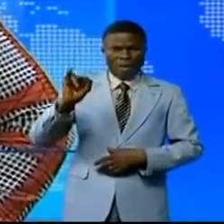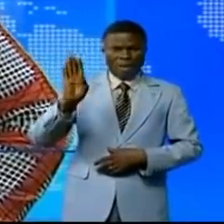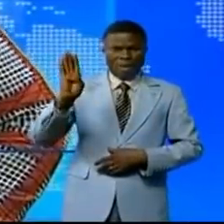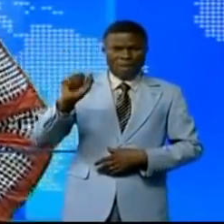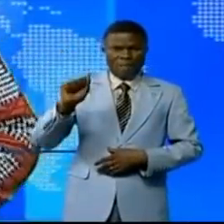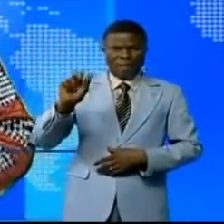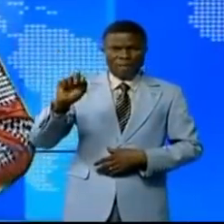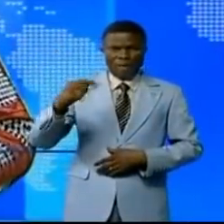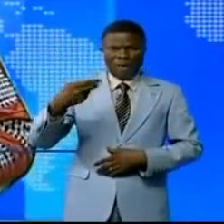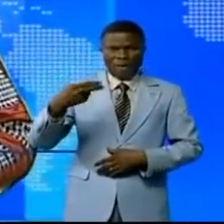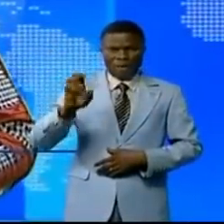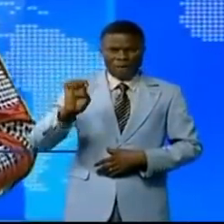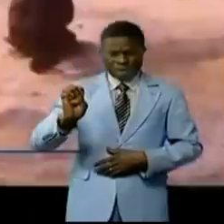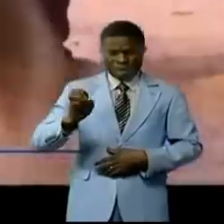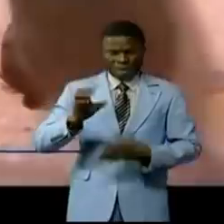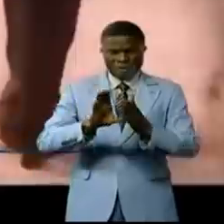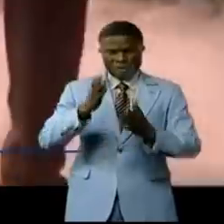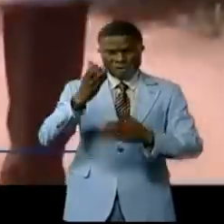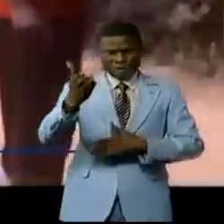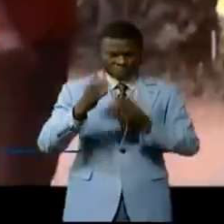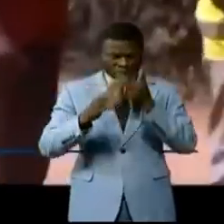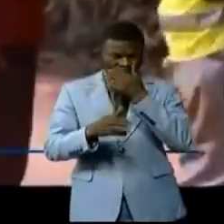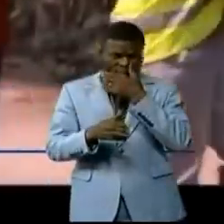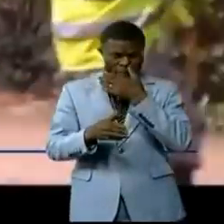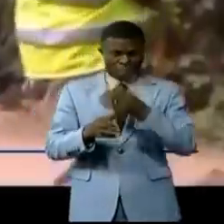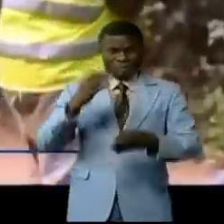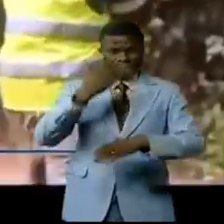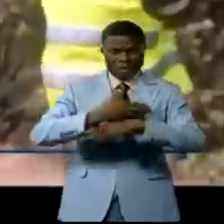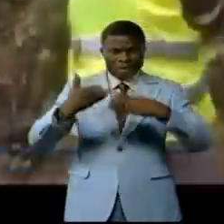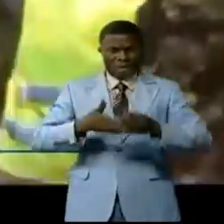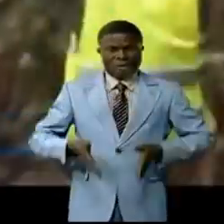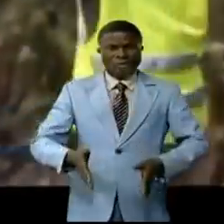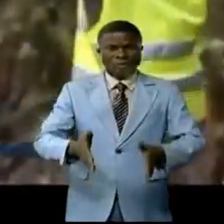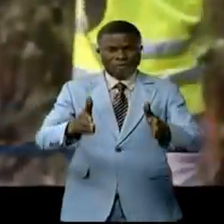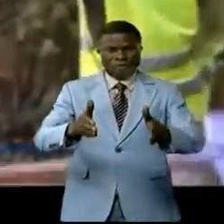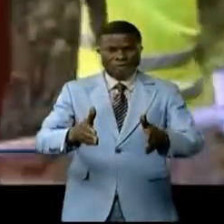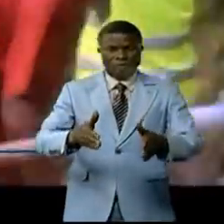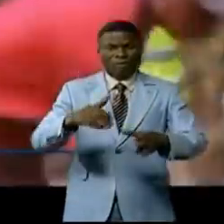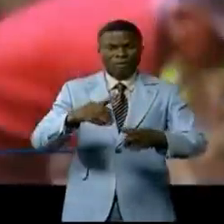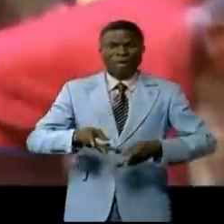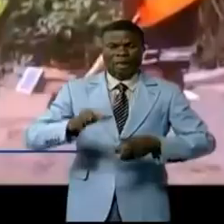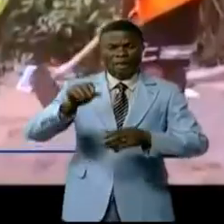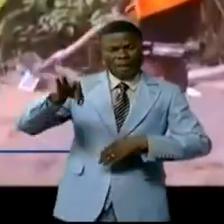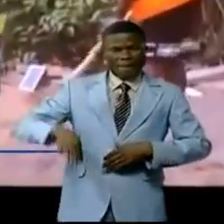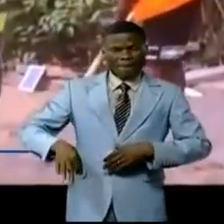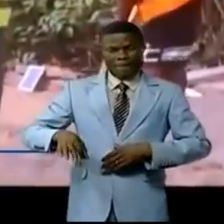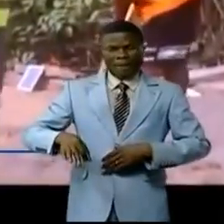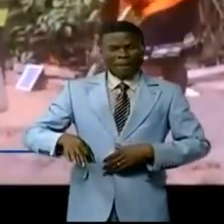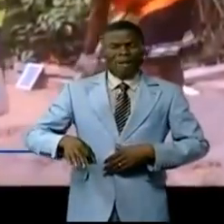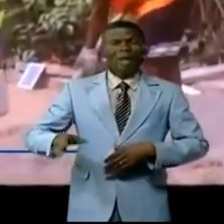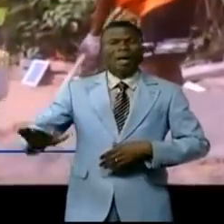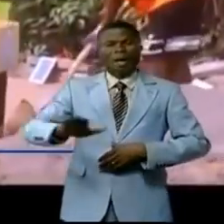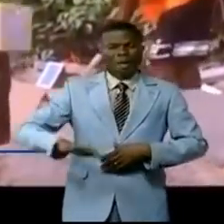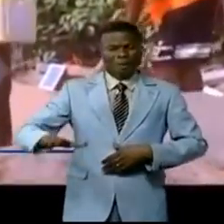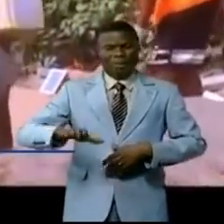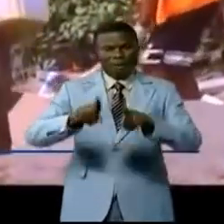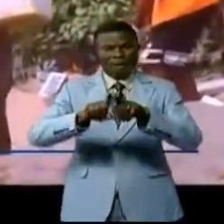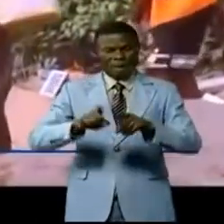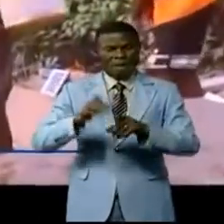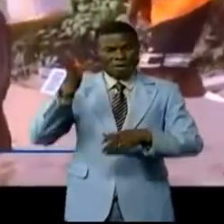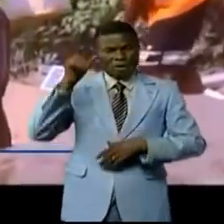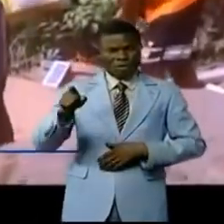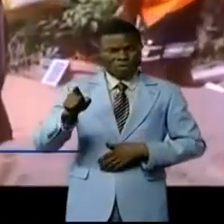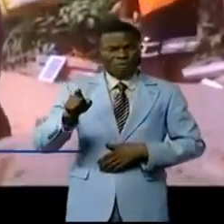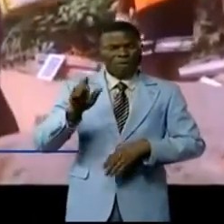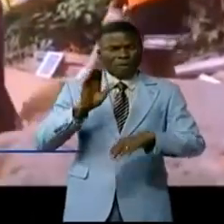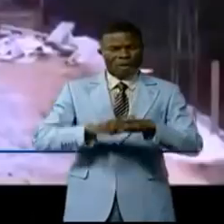signé Roger Iedji. La réhabilitation des infrastructures routières, tant d'intérêt national, provincial que local, préoccupe plus haut point le gouvernement de la